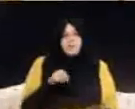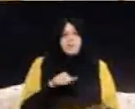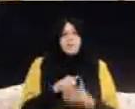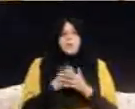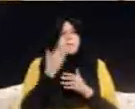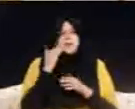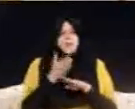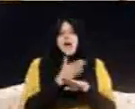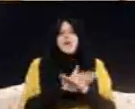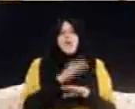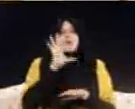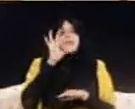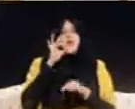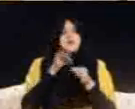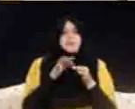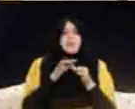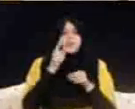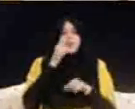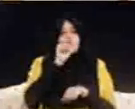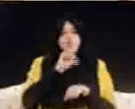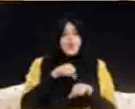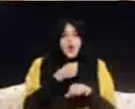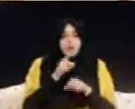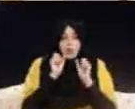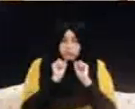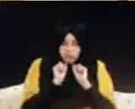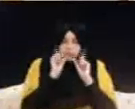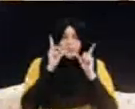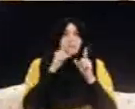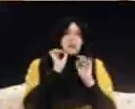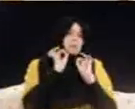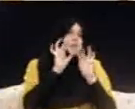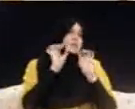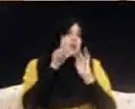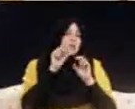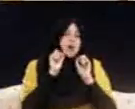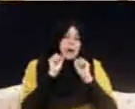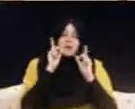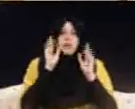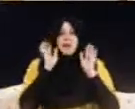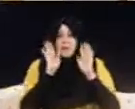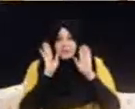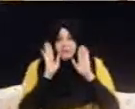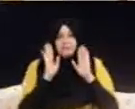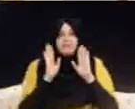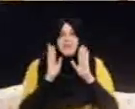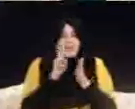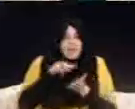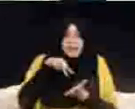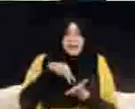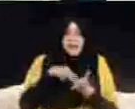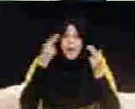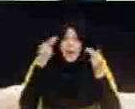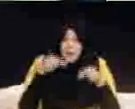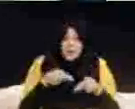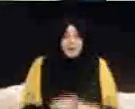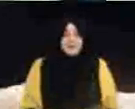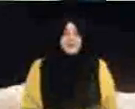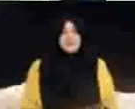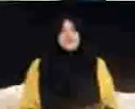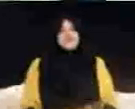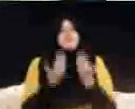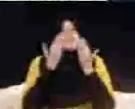مثلا أو ب50 دقيقة، والله يبارك تجتهدين في الطاعات وفي النوافل وفي قيام يعني الليل.